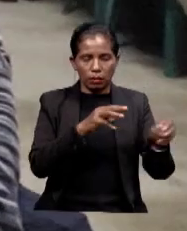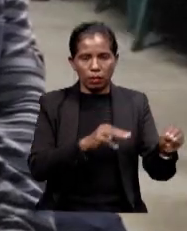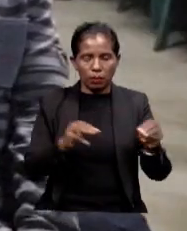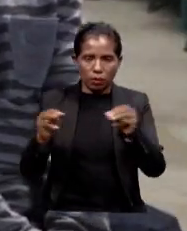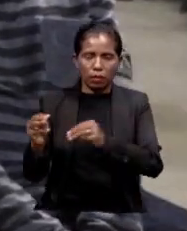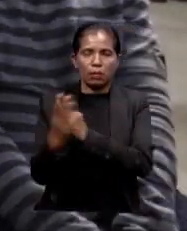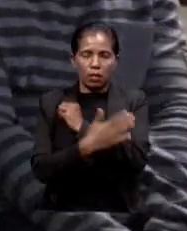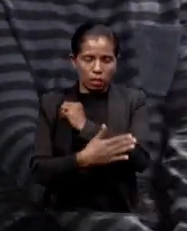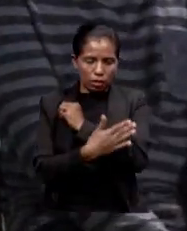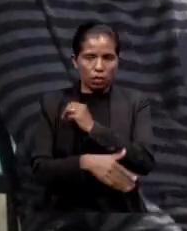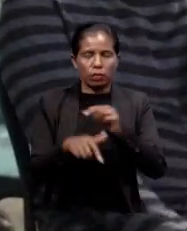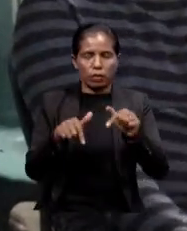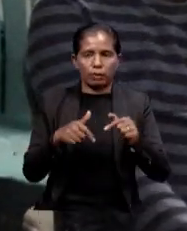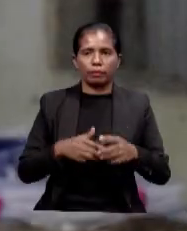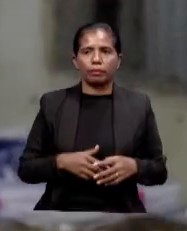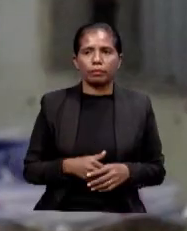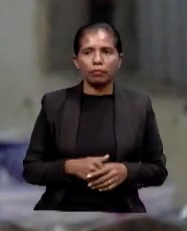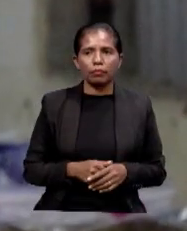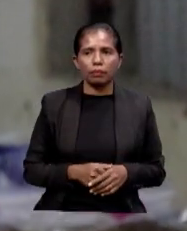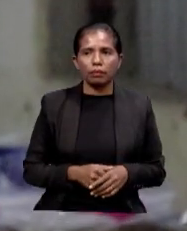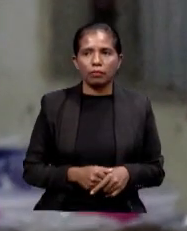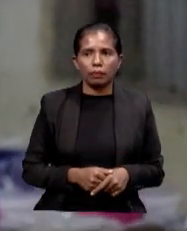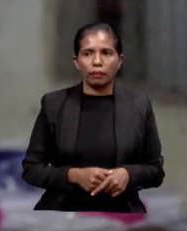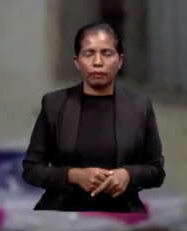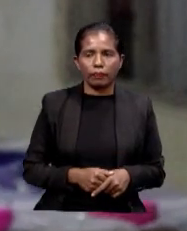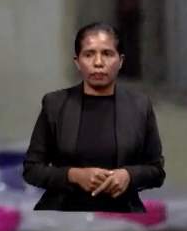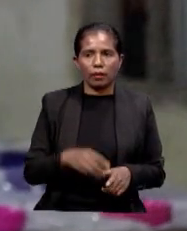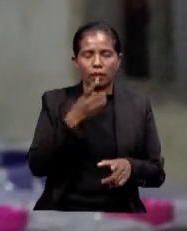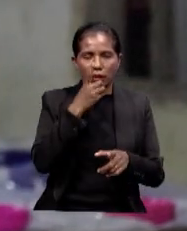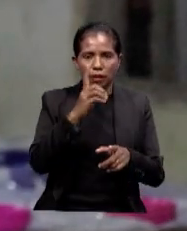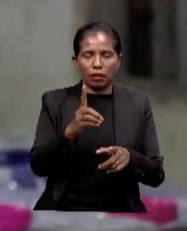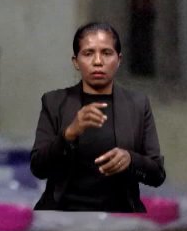rainem. Ini deklarasan kata